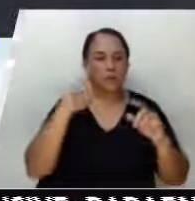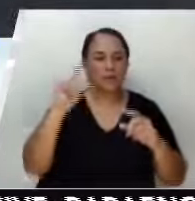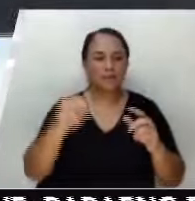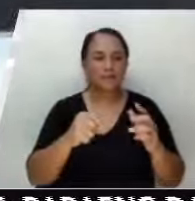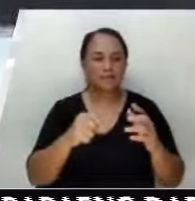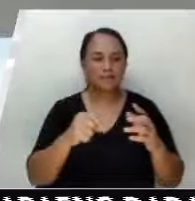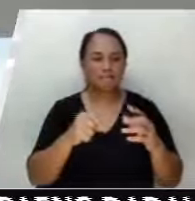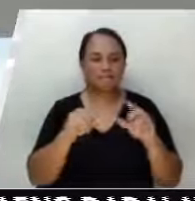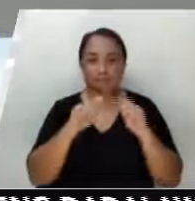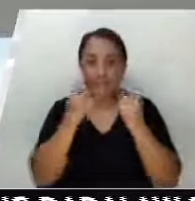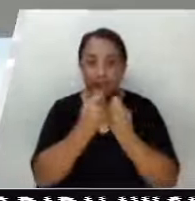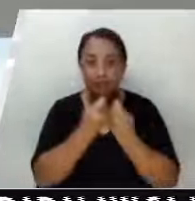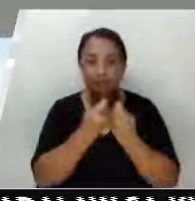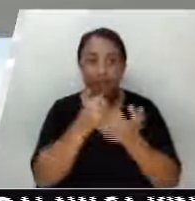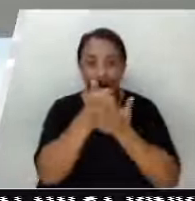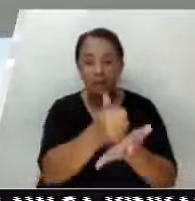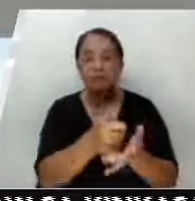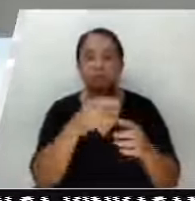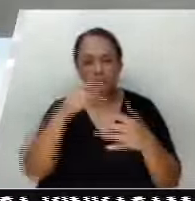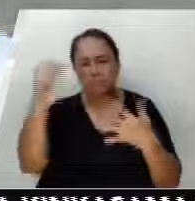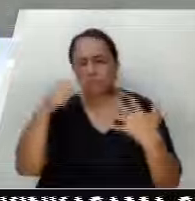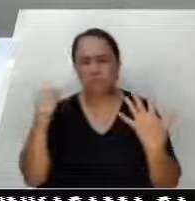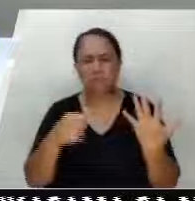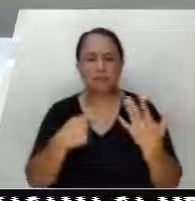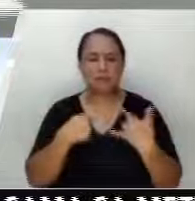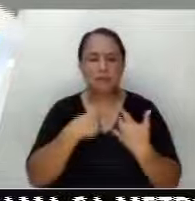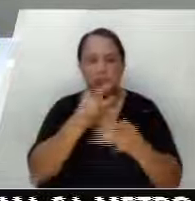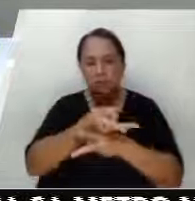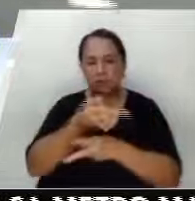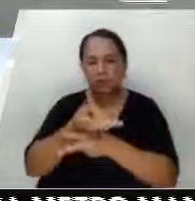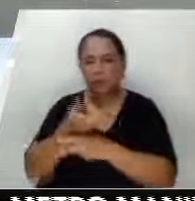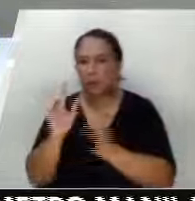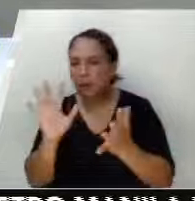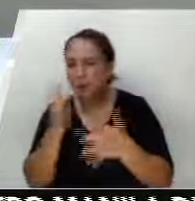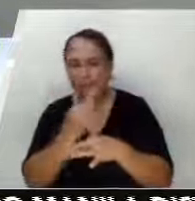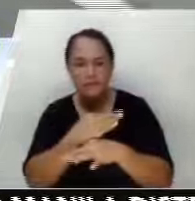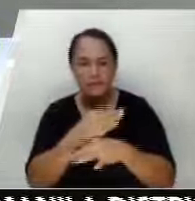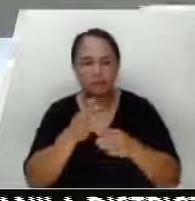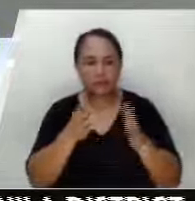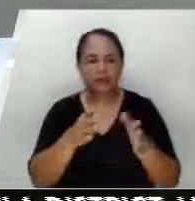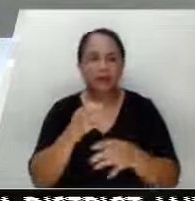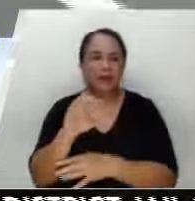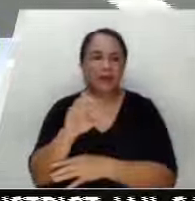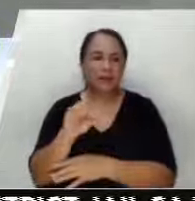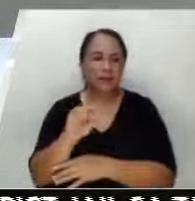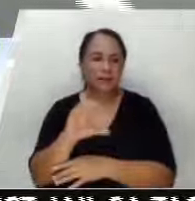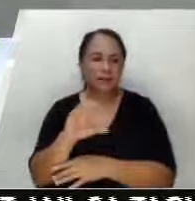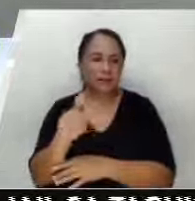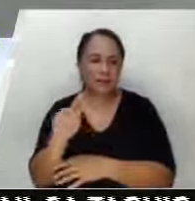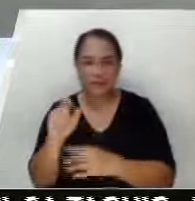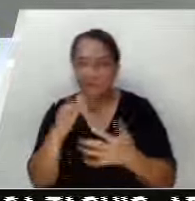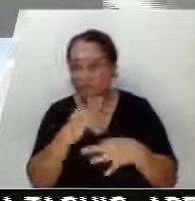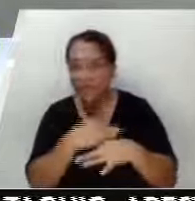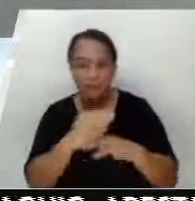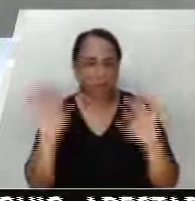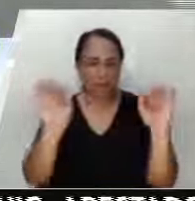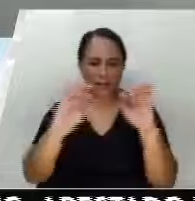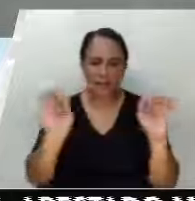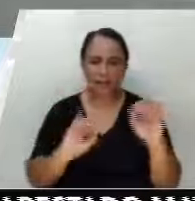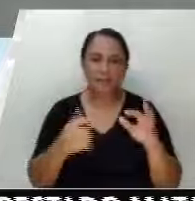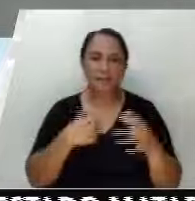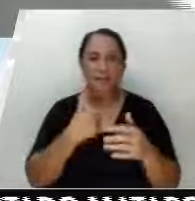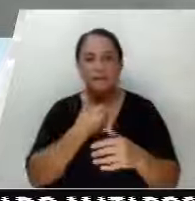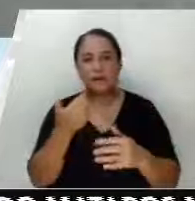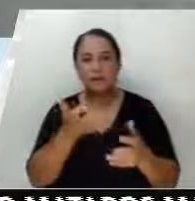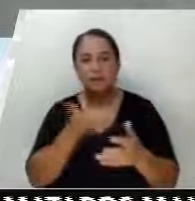lahat ng lanes at walang inaayos na anumang bahagi ng NLEX o SCTEX ngayon. May ipinatupad na rin counterflow lanes mula Angeles